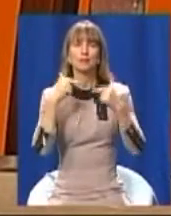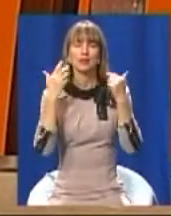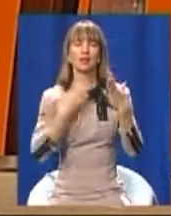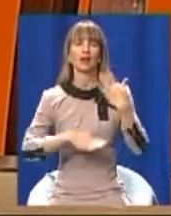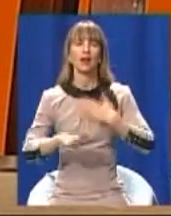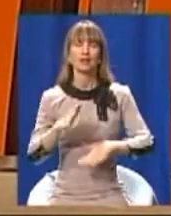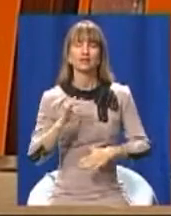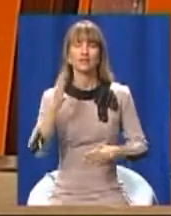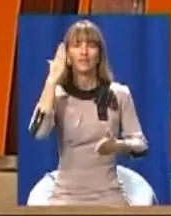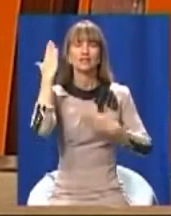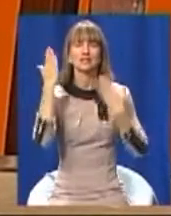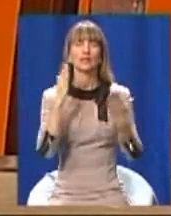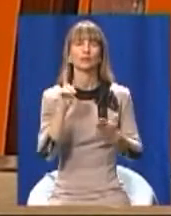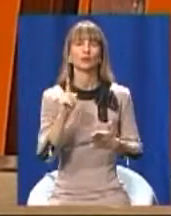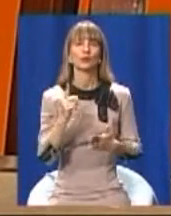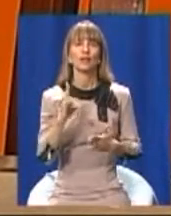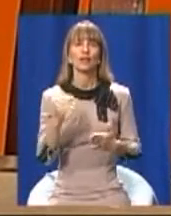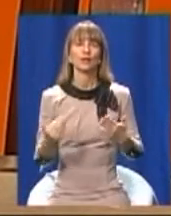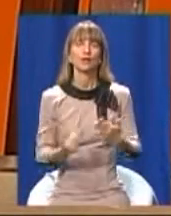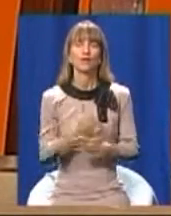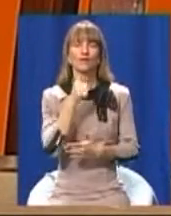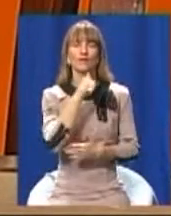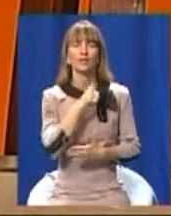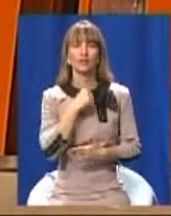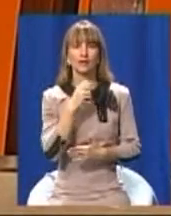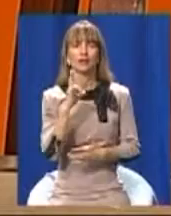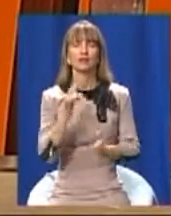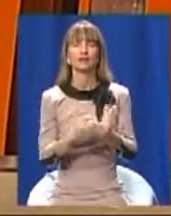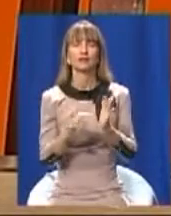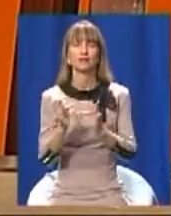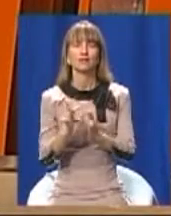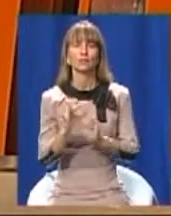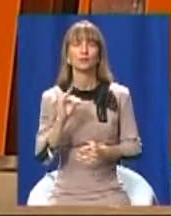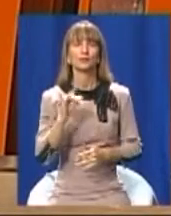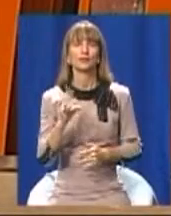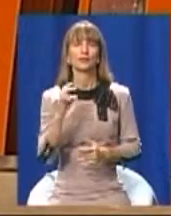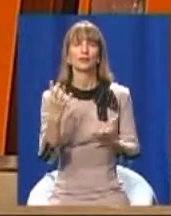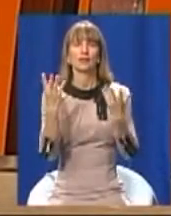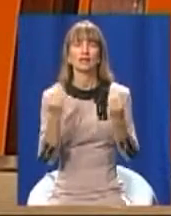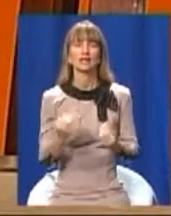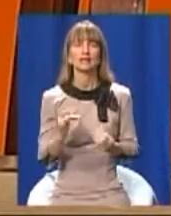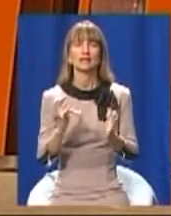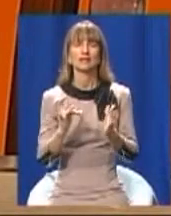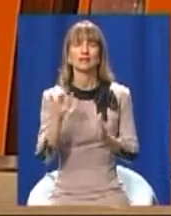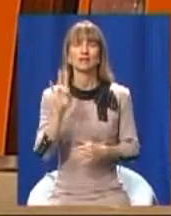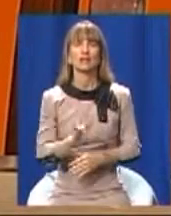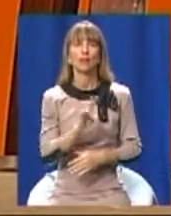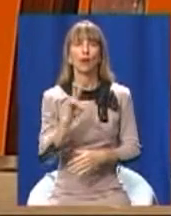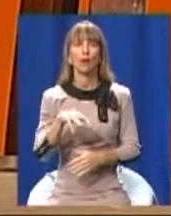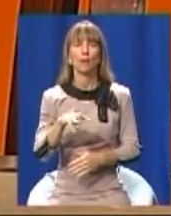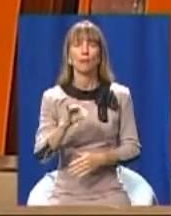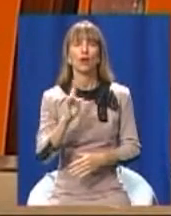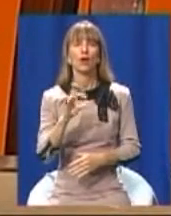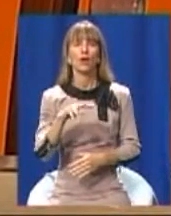радість і веселощі. Адже на Новий рік, на Різдво і на День Святого Миколая, на День